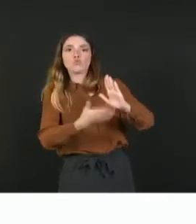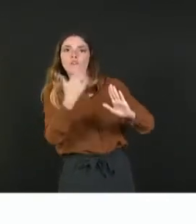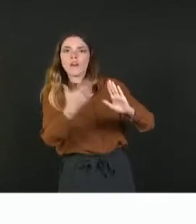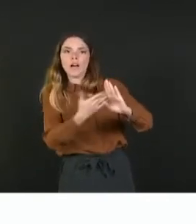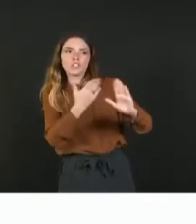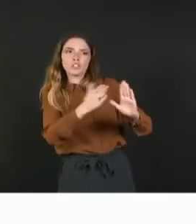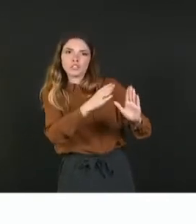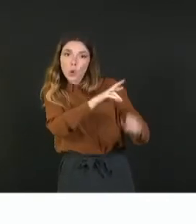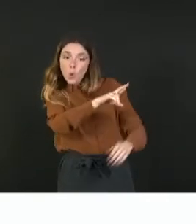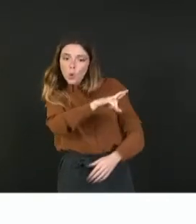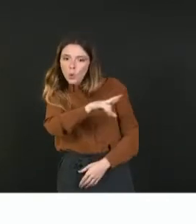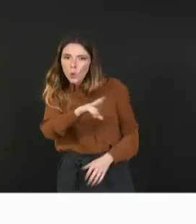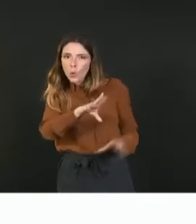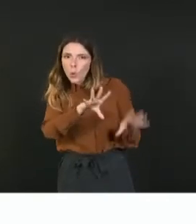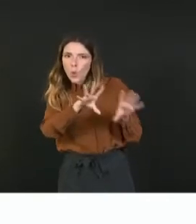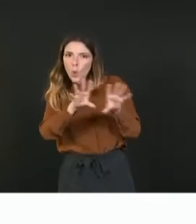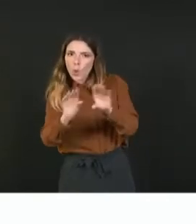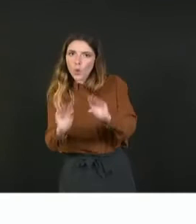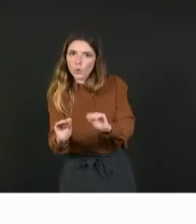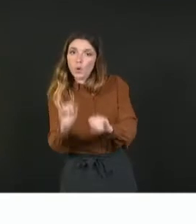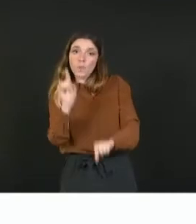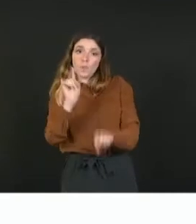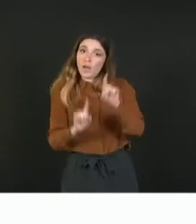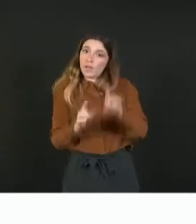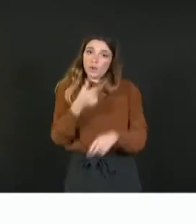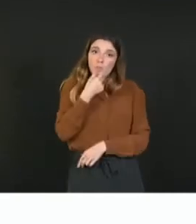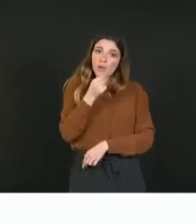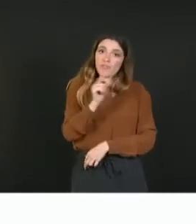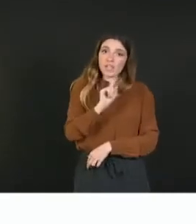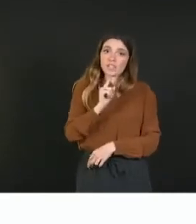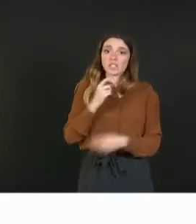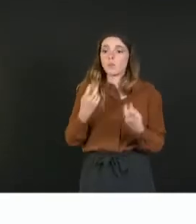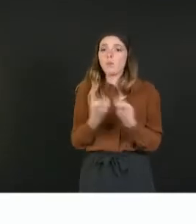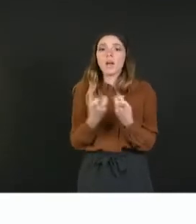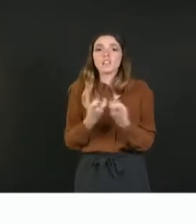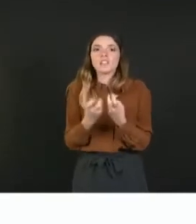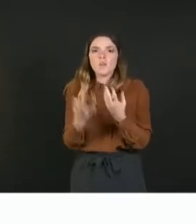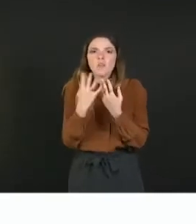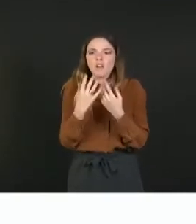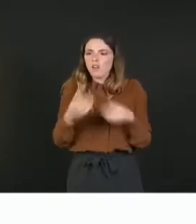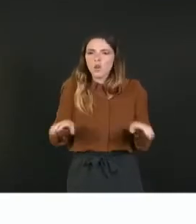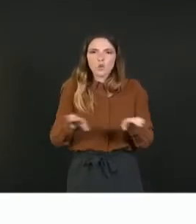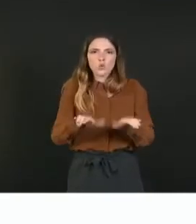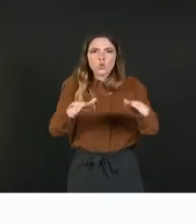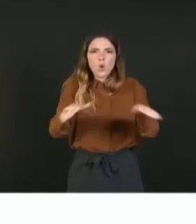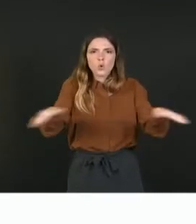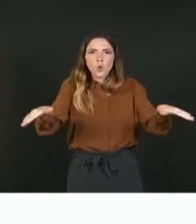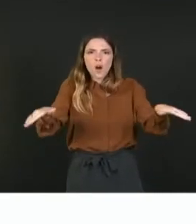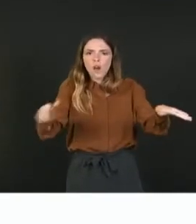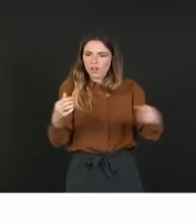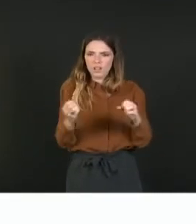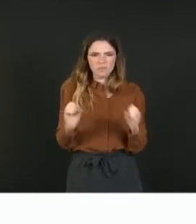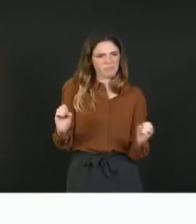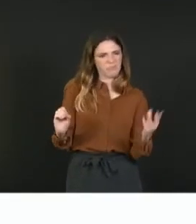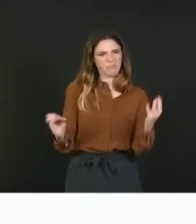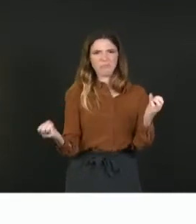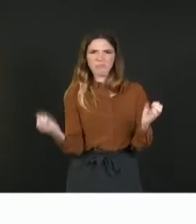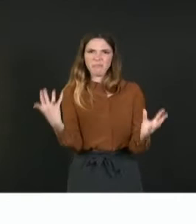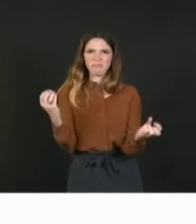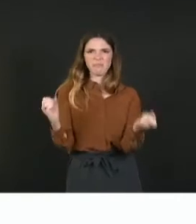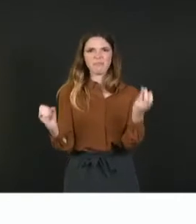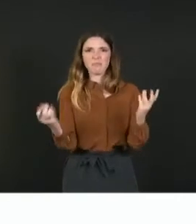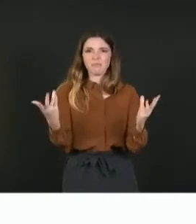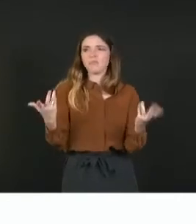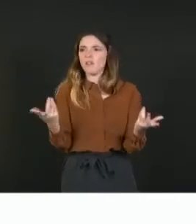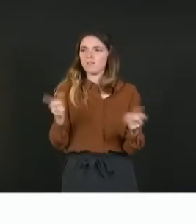même si ce n'est pas toujours facile, l'acceptation des herbes spontanées sur les trottoirs, tout ce mouvement de la gestion différenciée